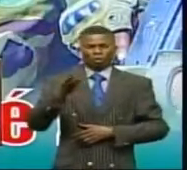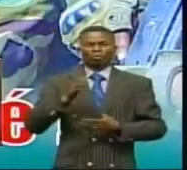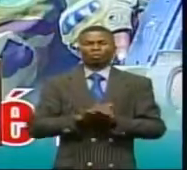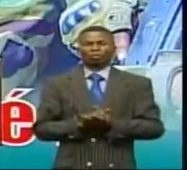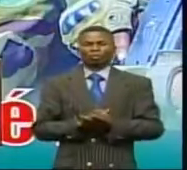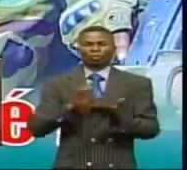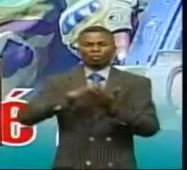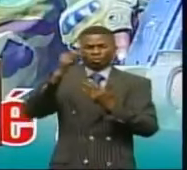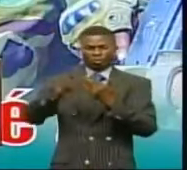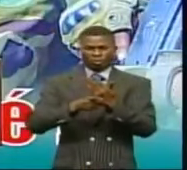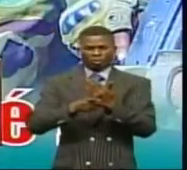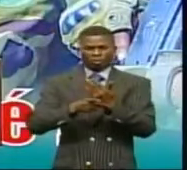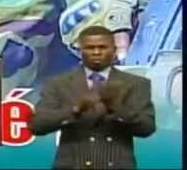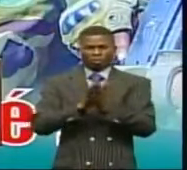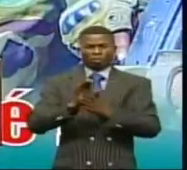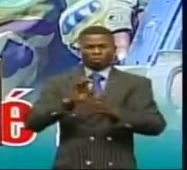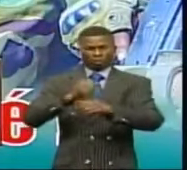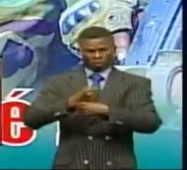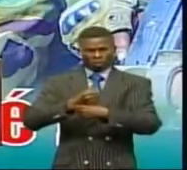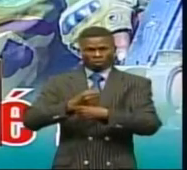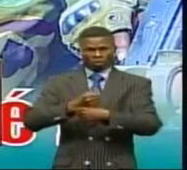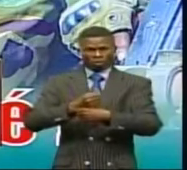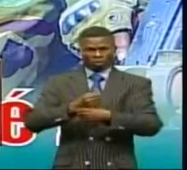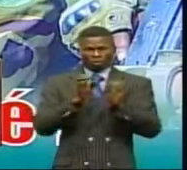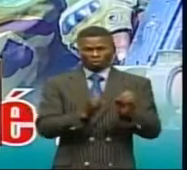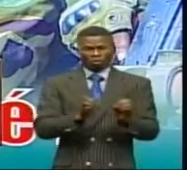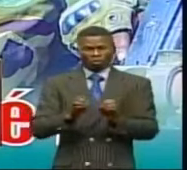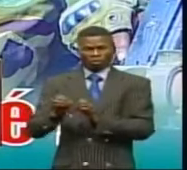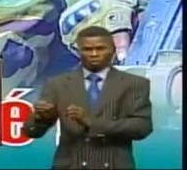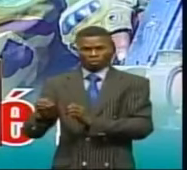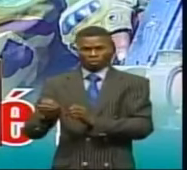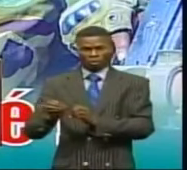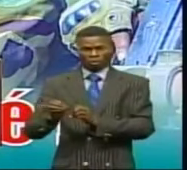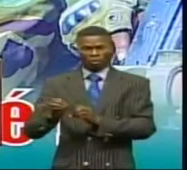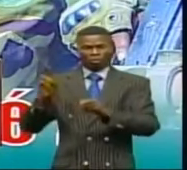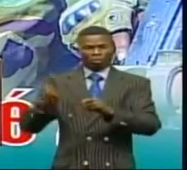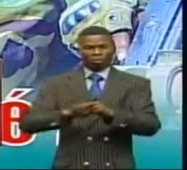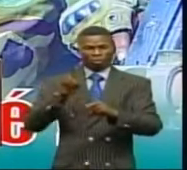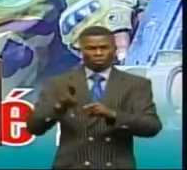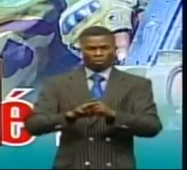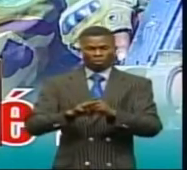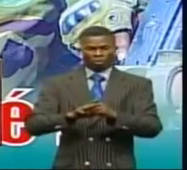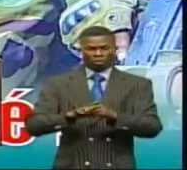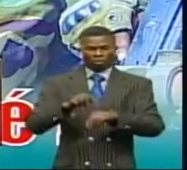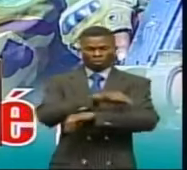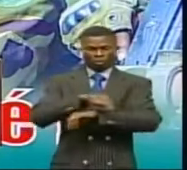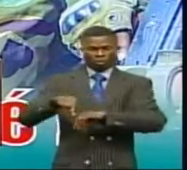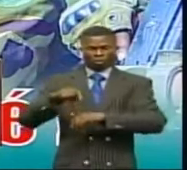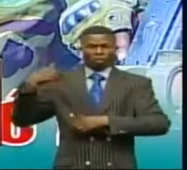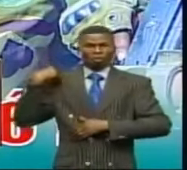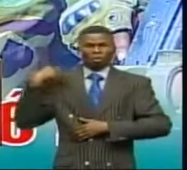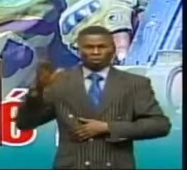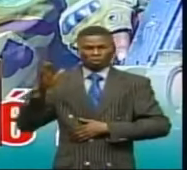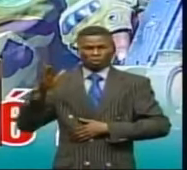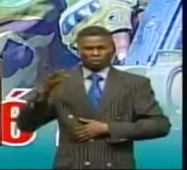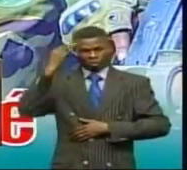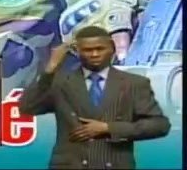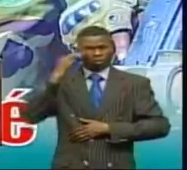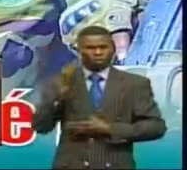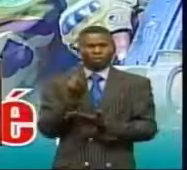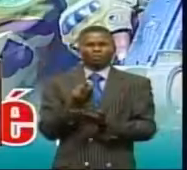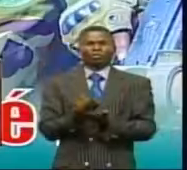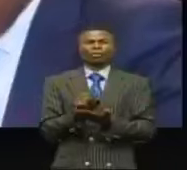Projet de décret portant création, organisation et fonctionnement d'un établissement public. Le ministre des